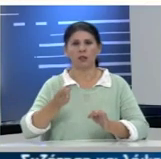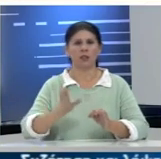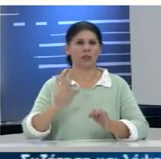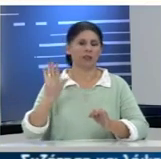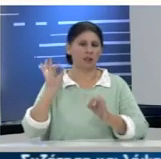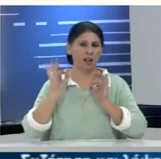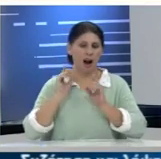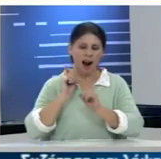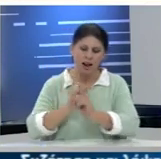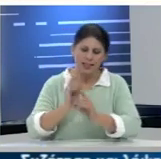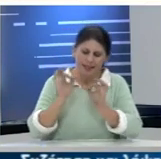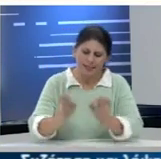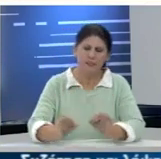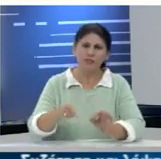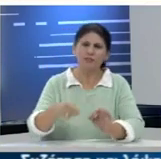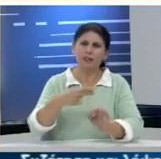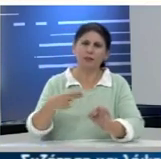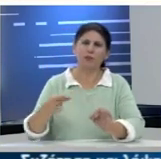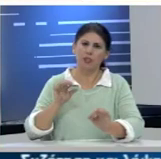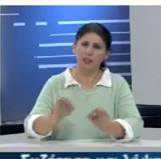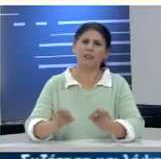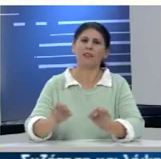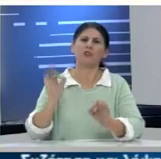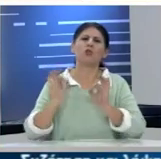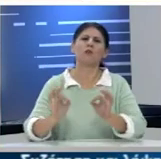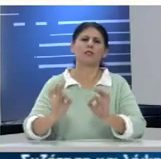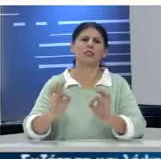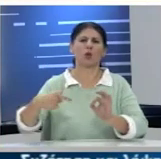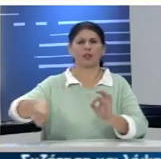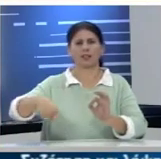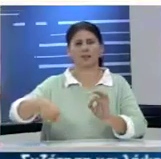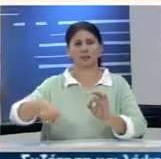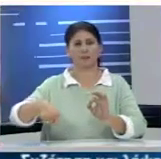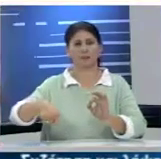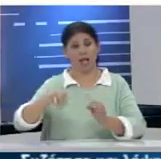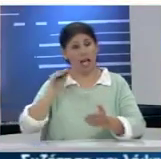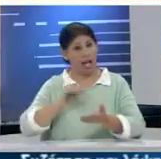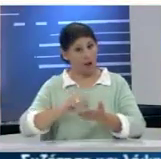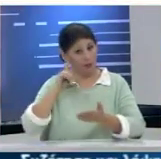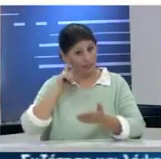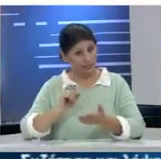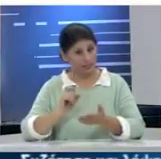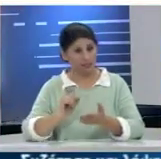υπόθεση αυτή εκεί που τελικά οδηγήθηκε, δηλαδή στο φυσικό δικαστή. Επίσης